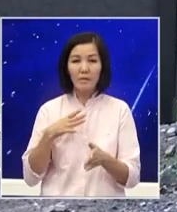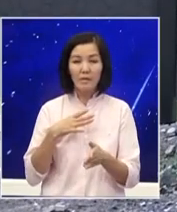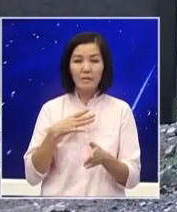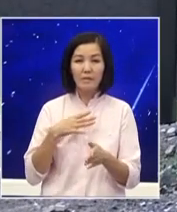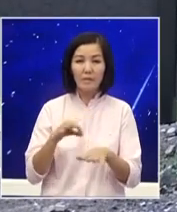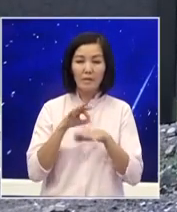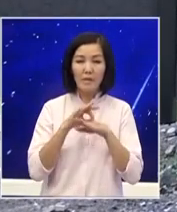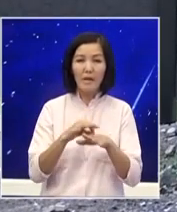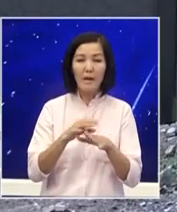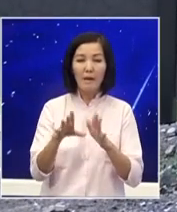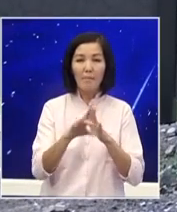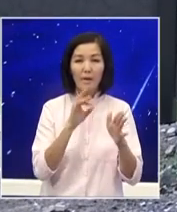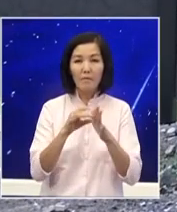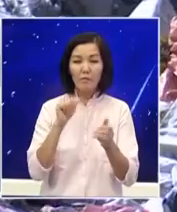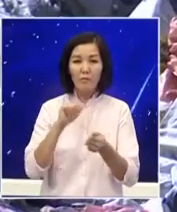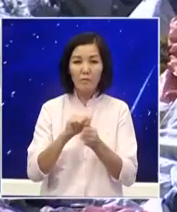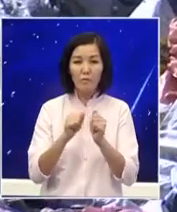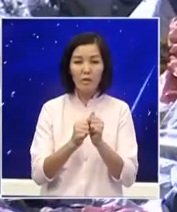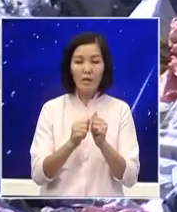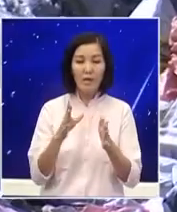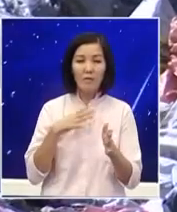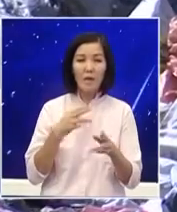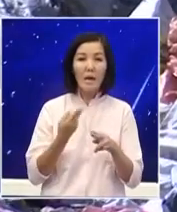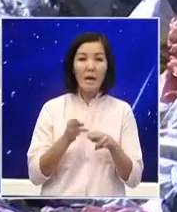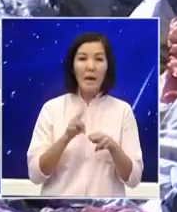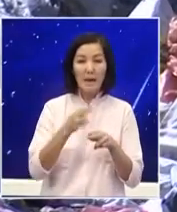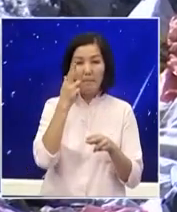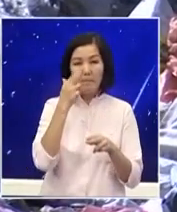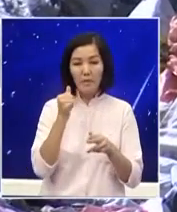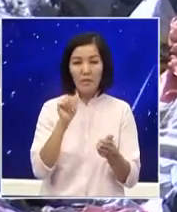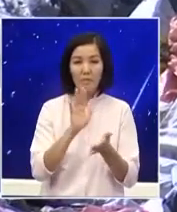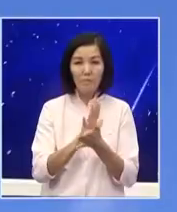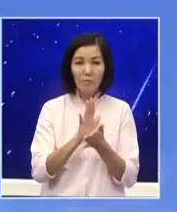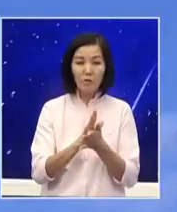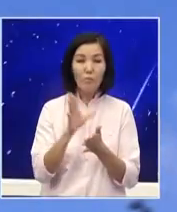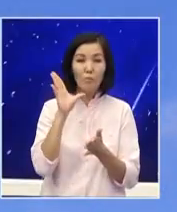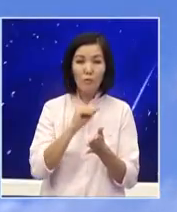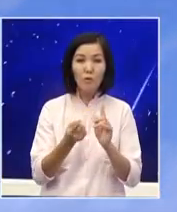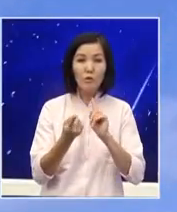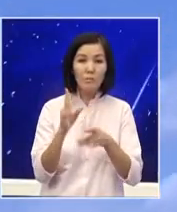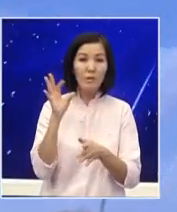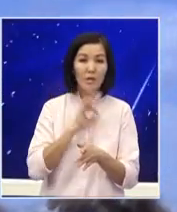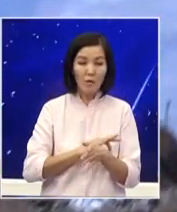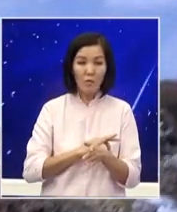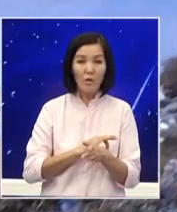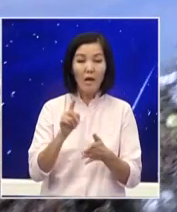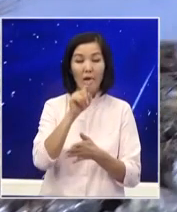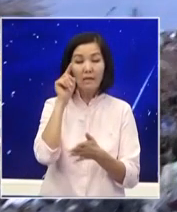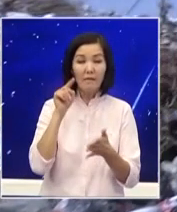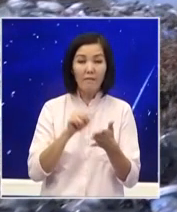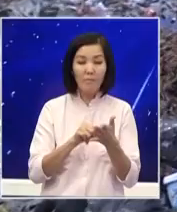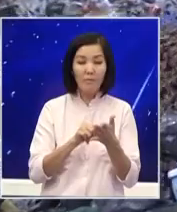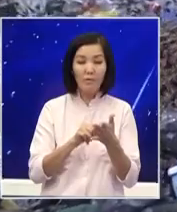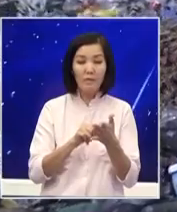проведения сортировке твердых бытовых отходов обычный мусор может стать источником дохода однако в курском районе этот вопрос пока на стадии